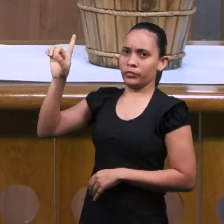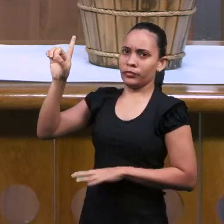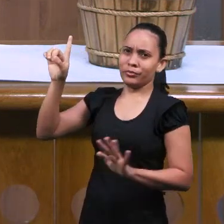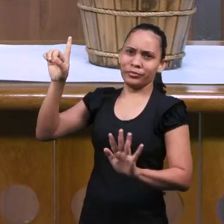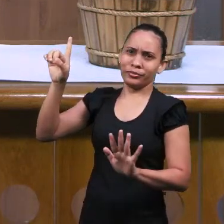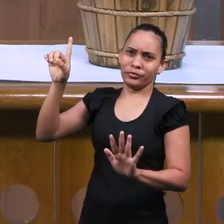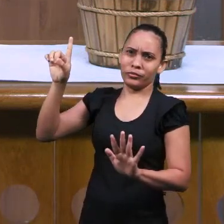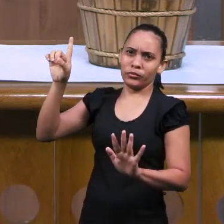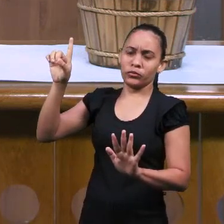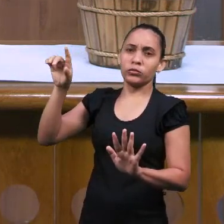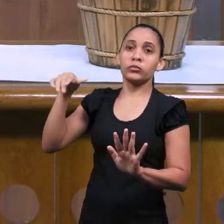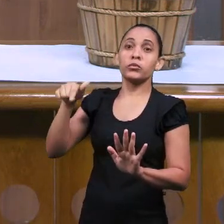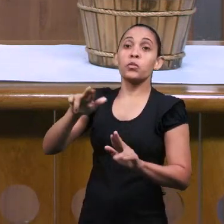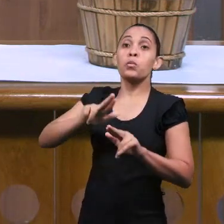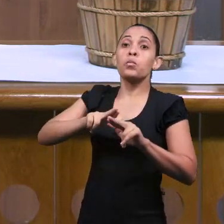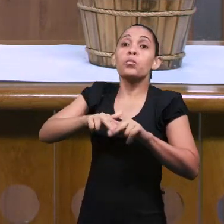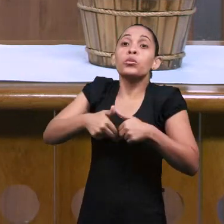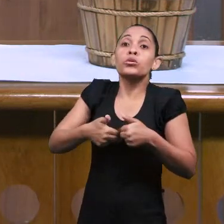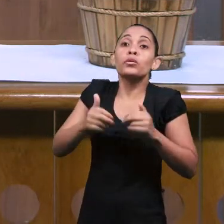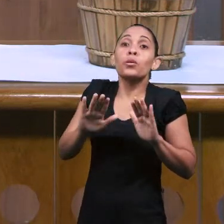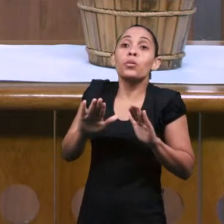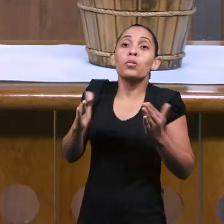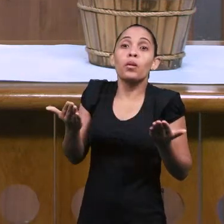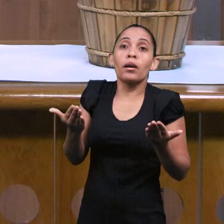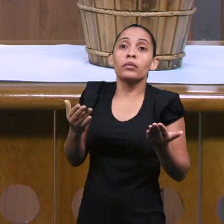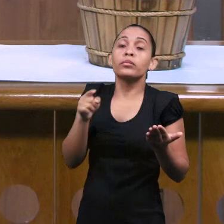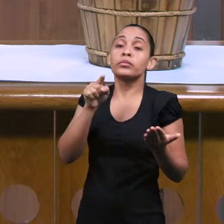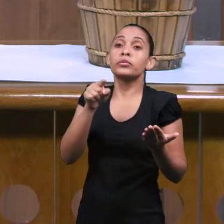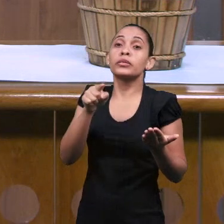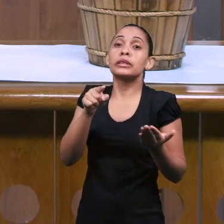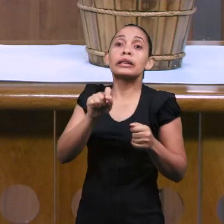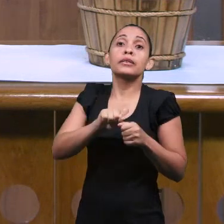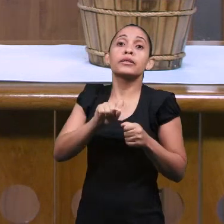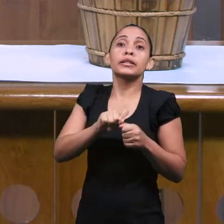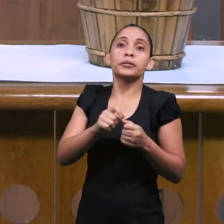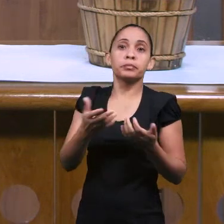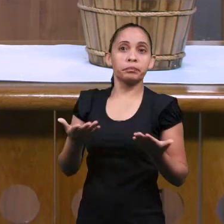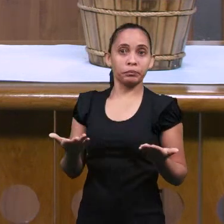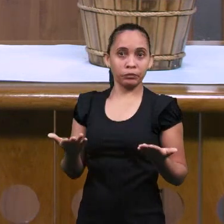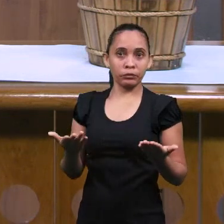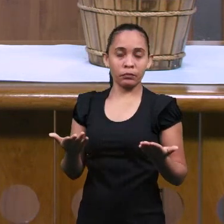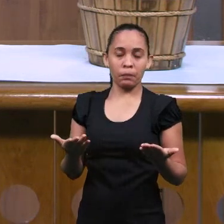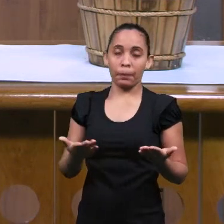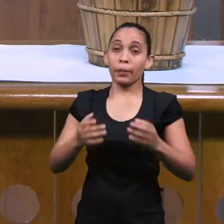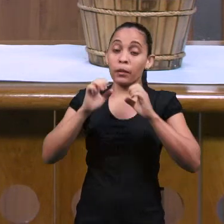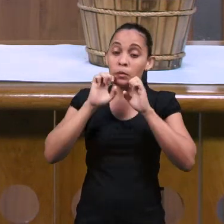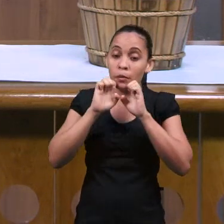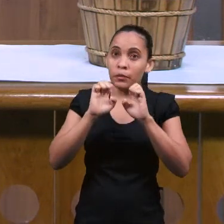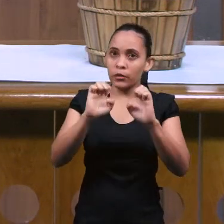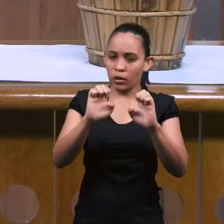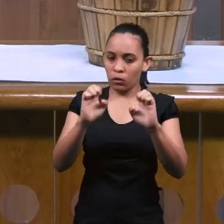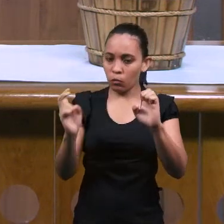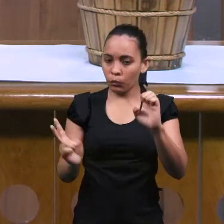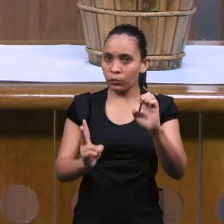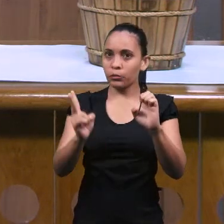vous êtes en train de faire quelque chose? La réponse est là. L'Évangile, la valeur de l'Évangile,